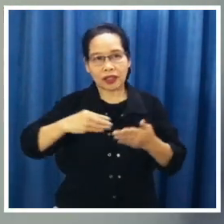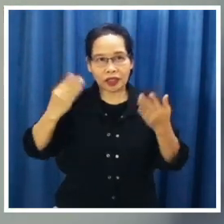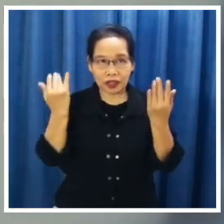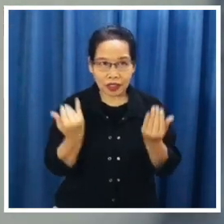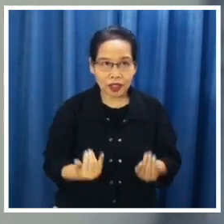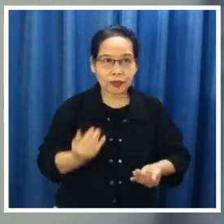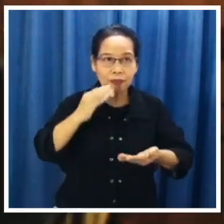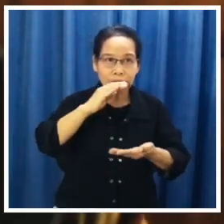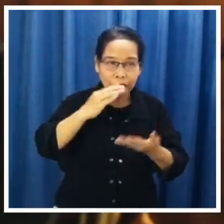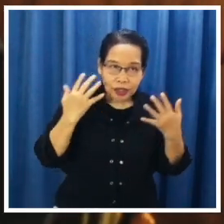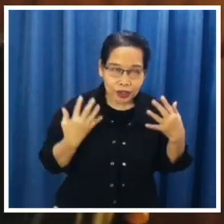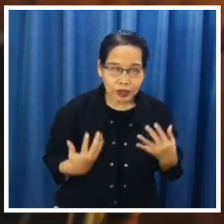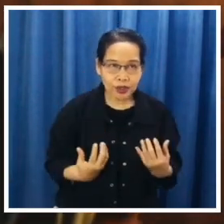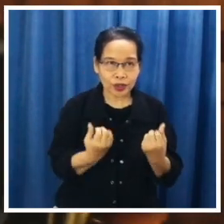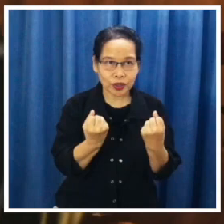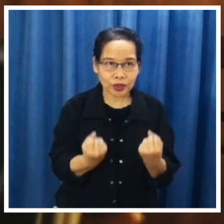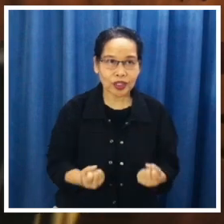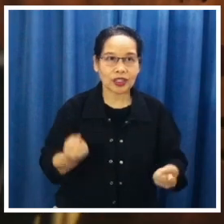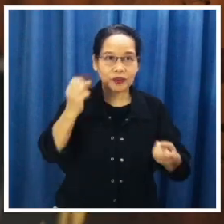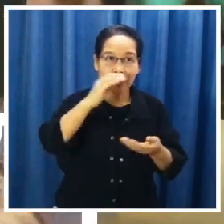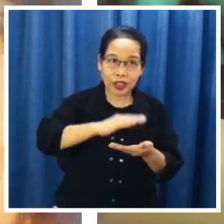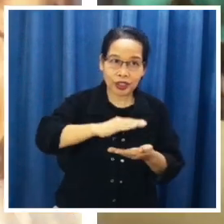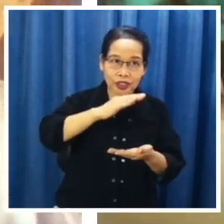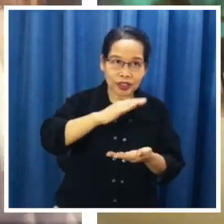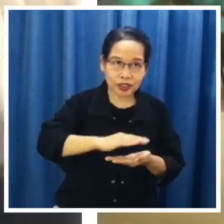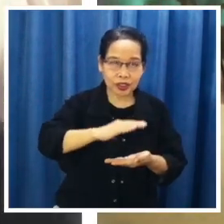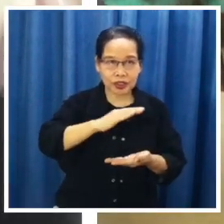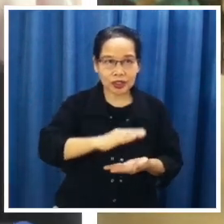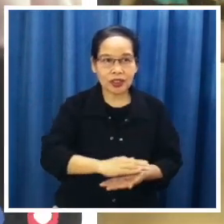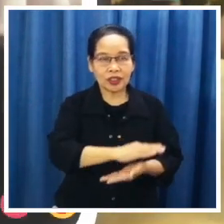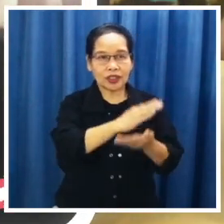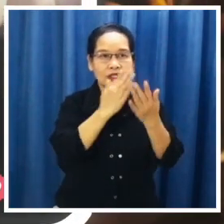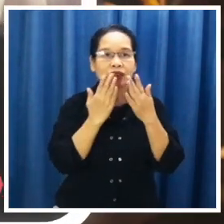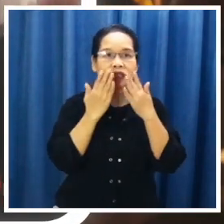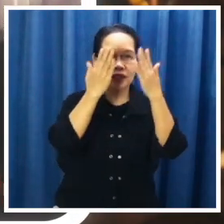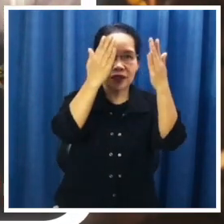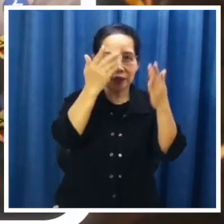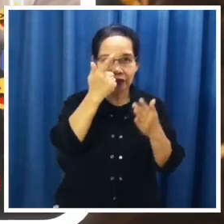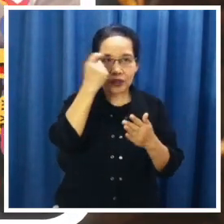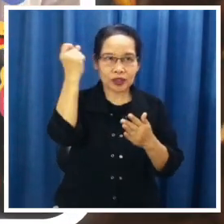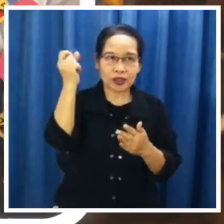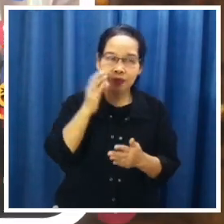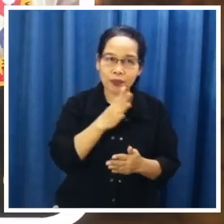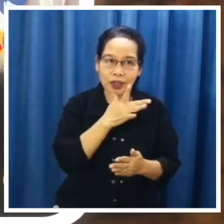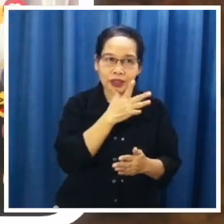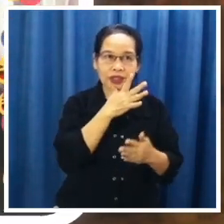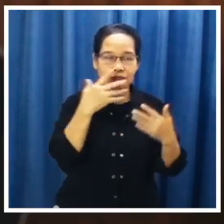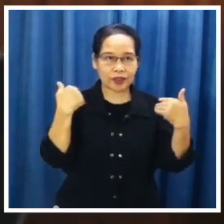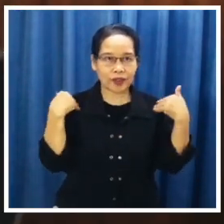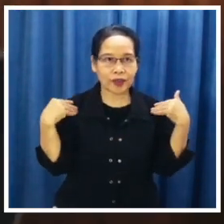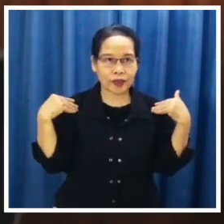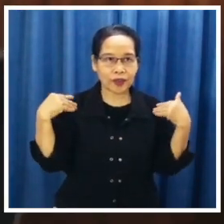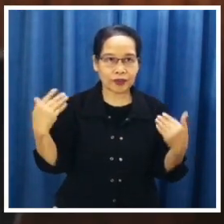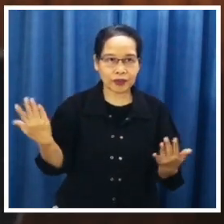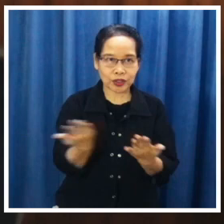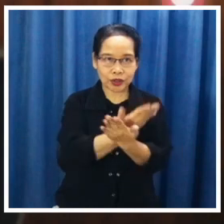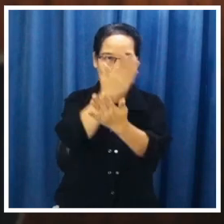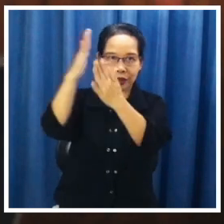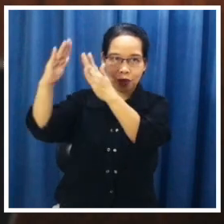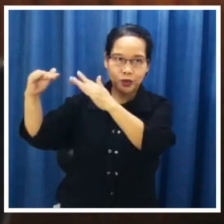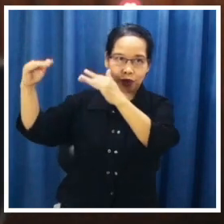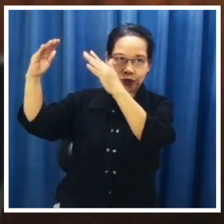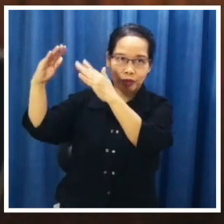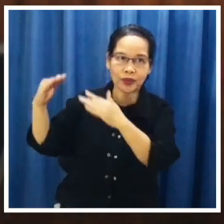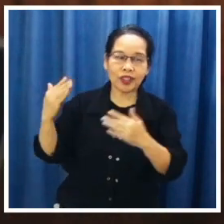katarata. Ngayon siya'y malakas na at minor na. Salamat dahil si ina nagkaroon ng